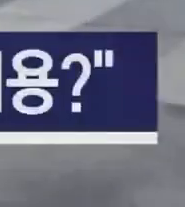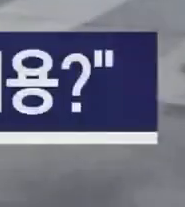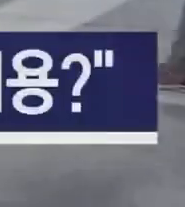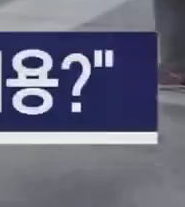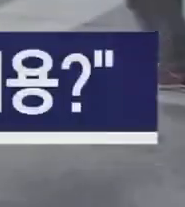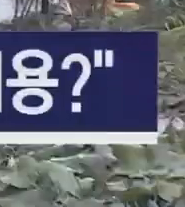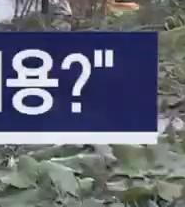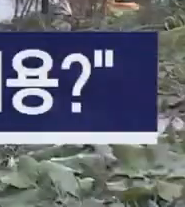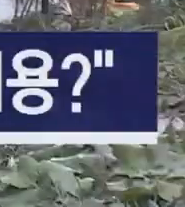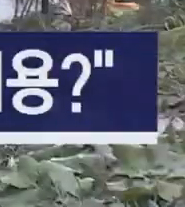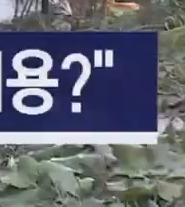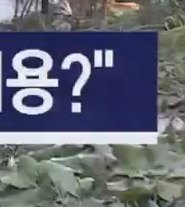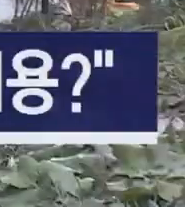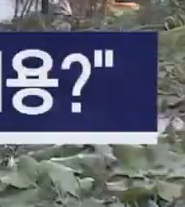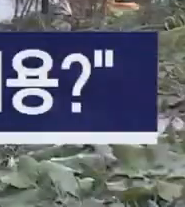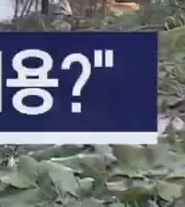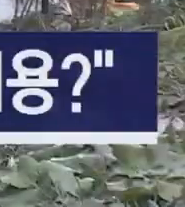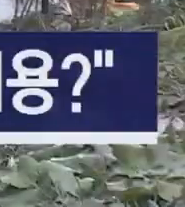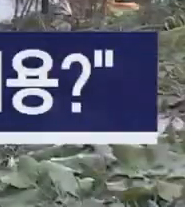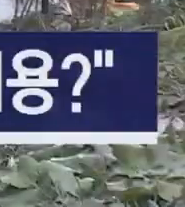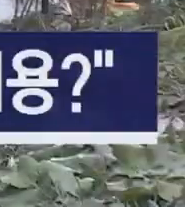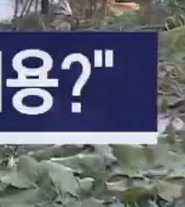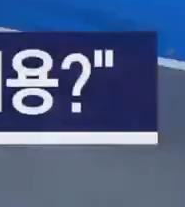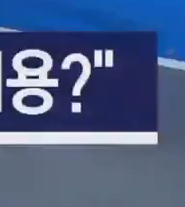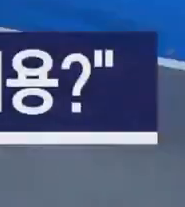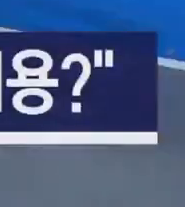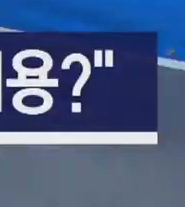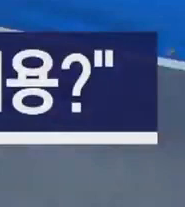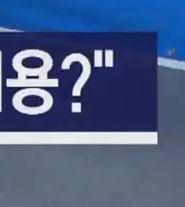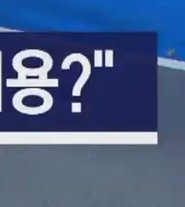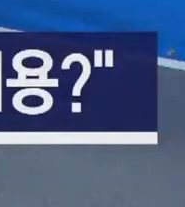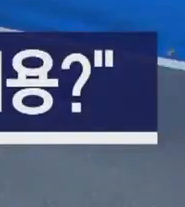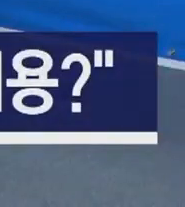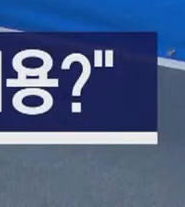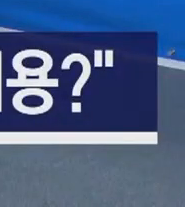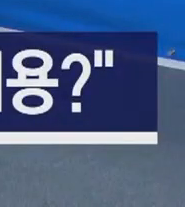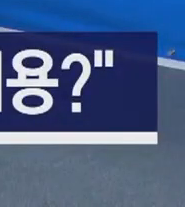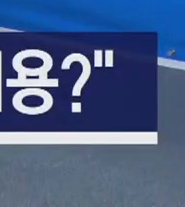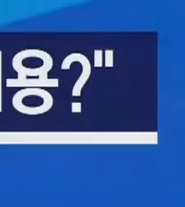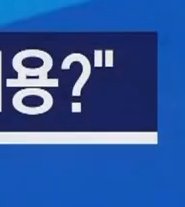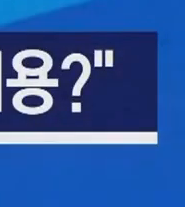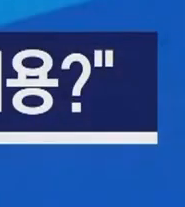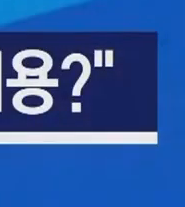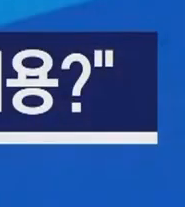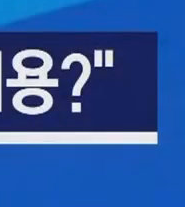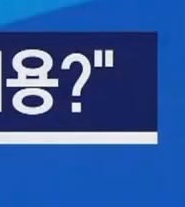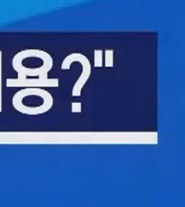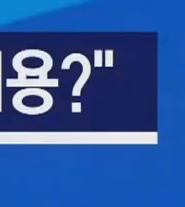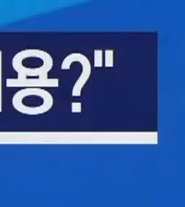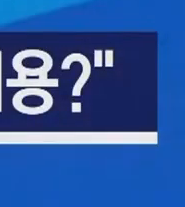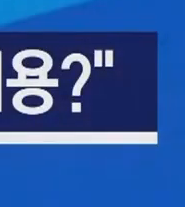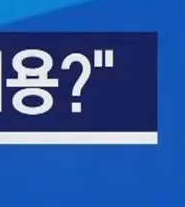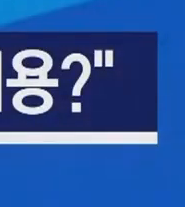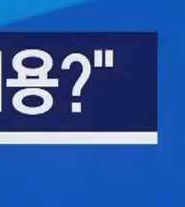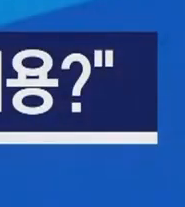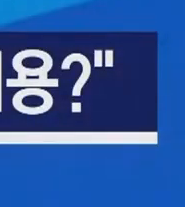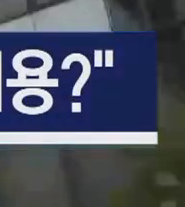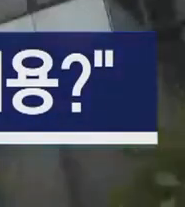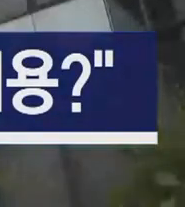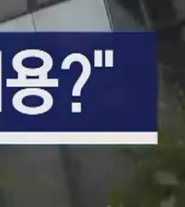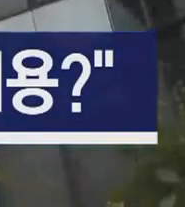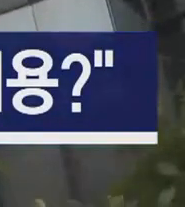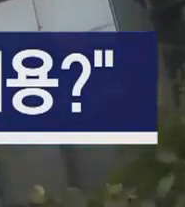더불어민주당이 광주 서구갑 선거구에서 여성의 전략 공천을 추진한다는 소문이 확산되고 있습니다. 비명계 재고용이라는